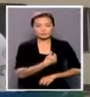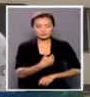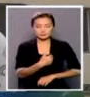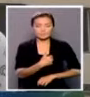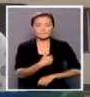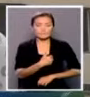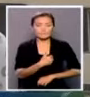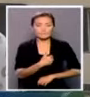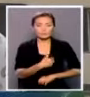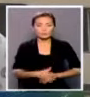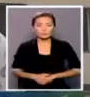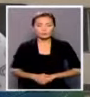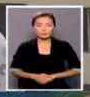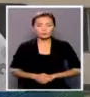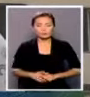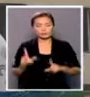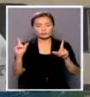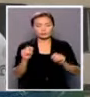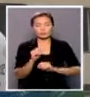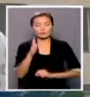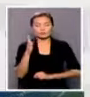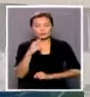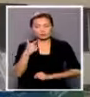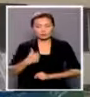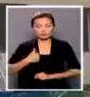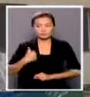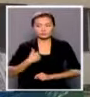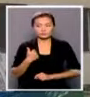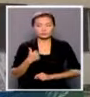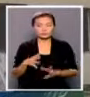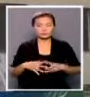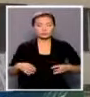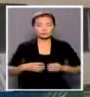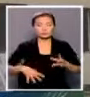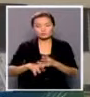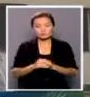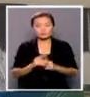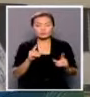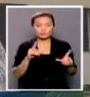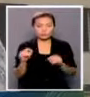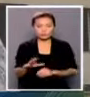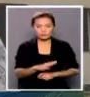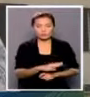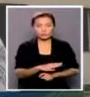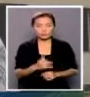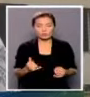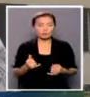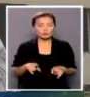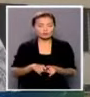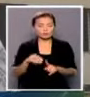екі-үш күнде әскери бөлімге аттанамын. Отбасымда бәрі әскерге барғандықтан,